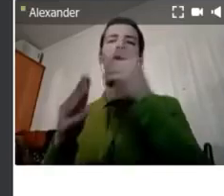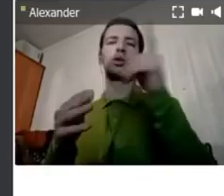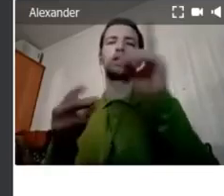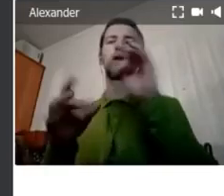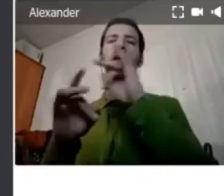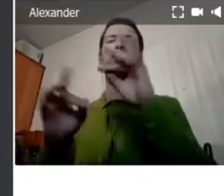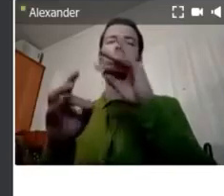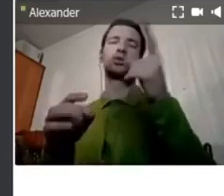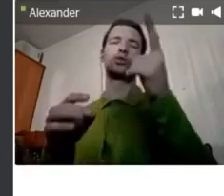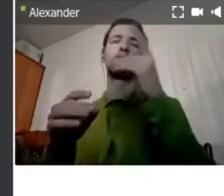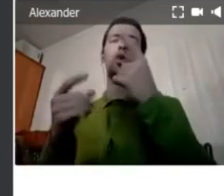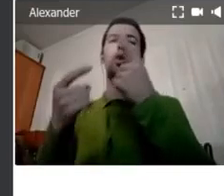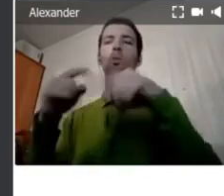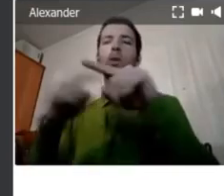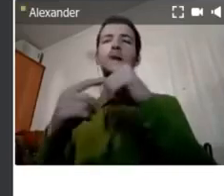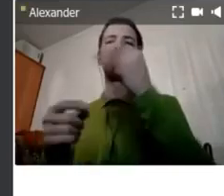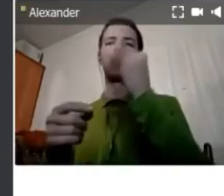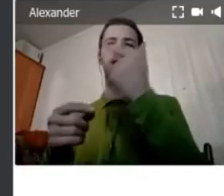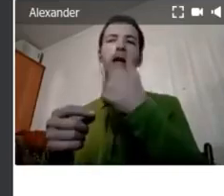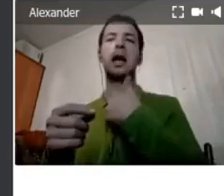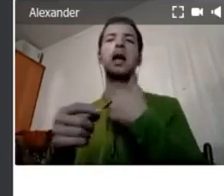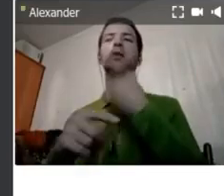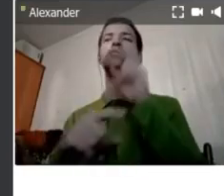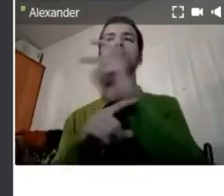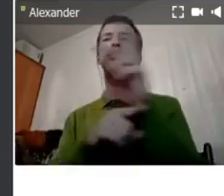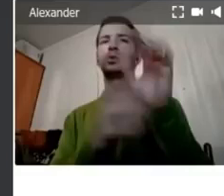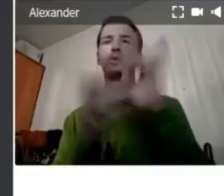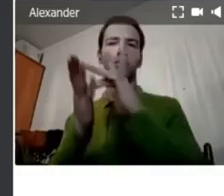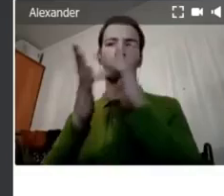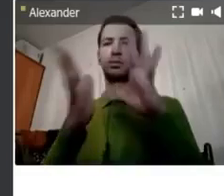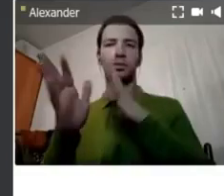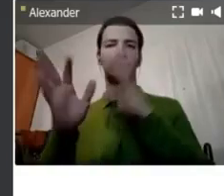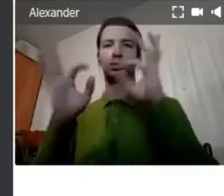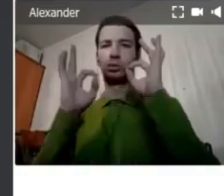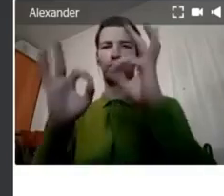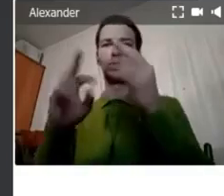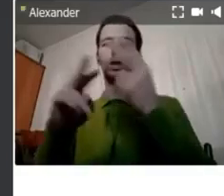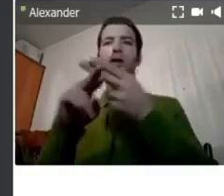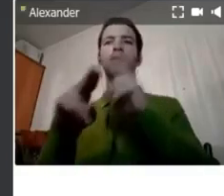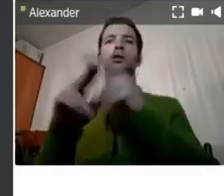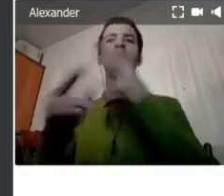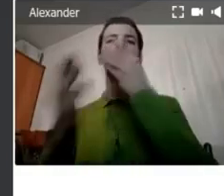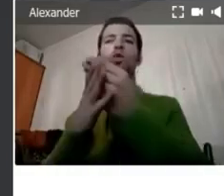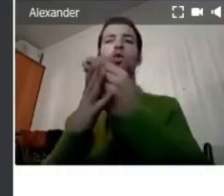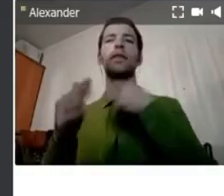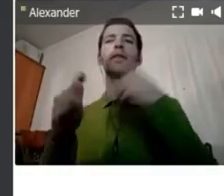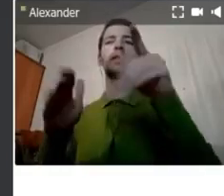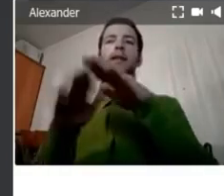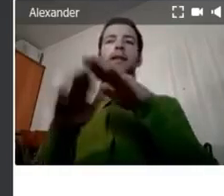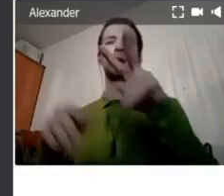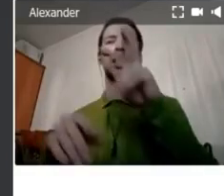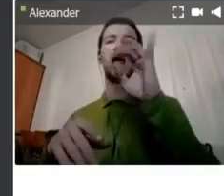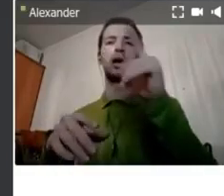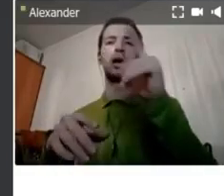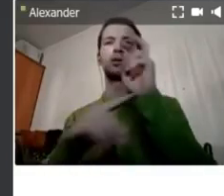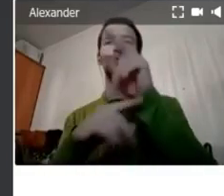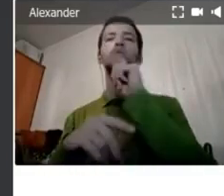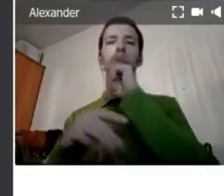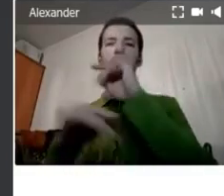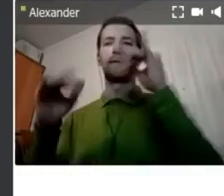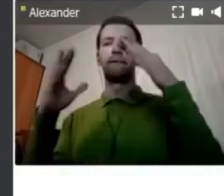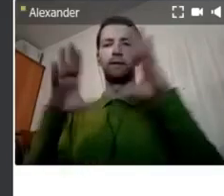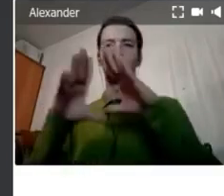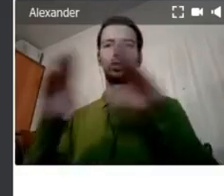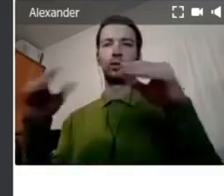компанией. Поэтому для меня лично этот бизнес уже дал очень и очень многое.